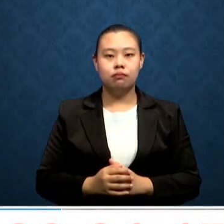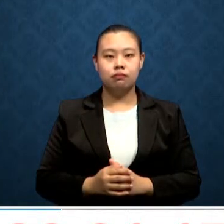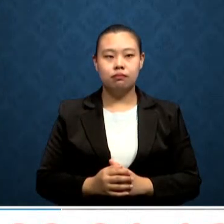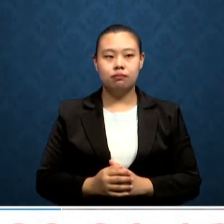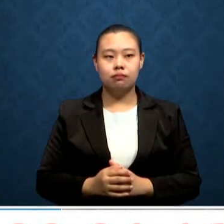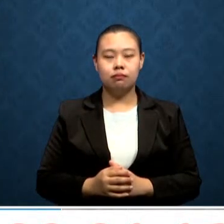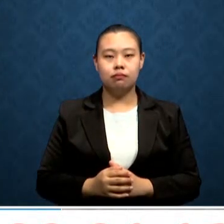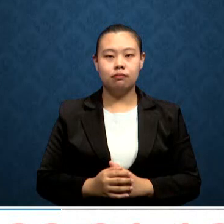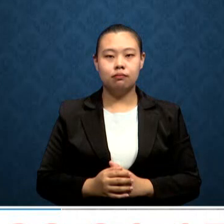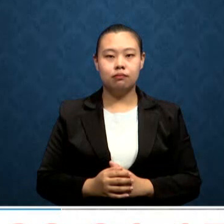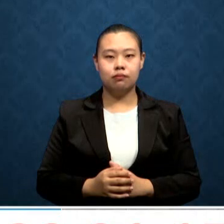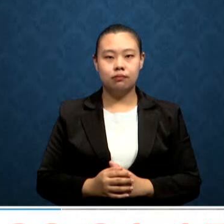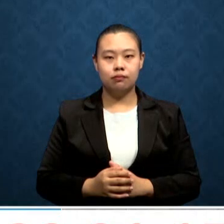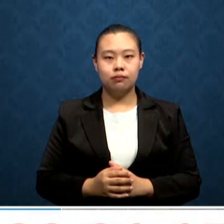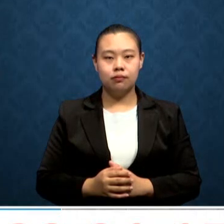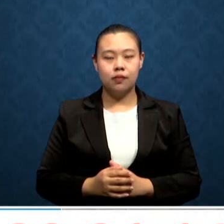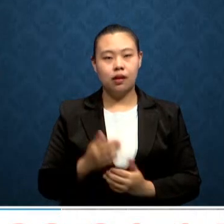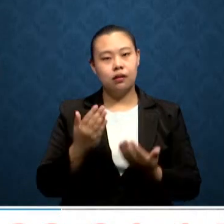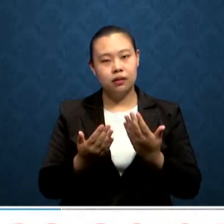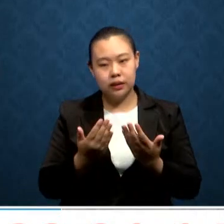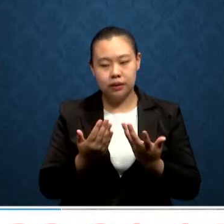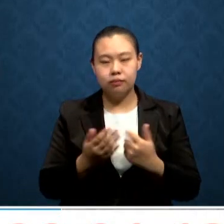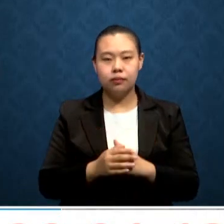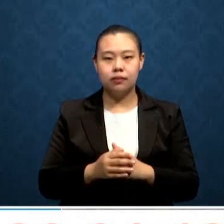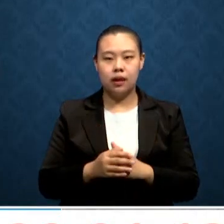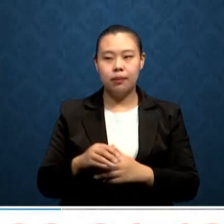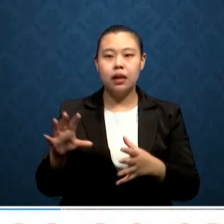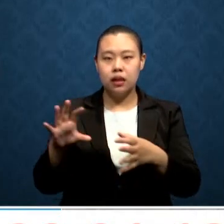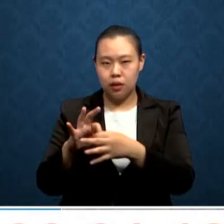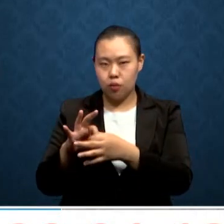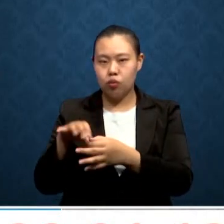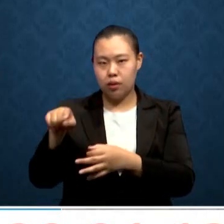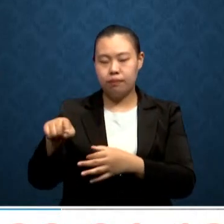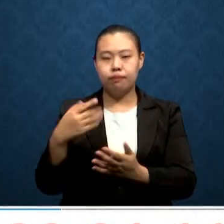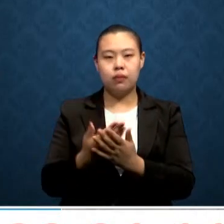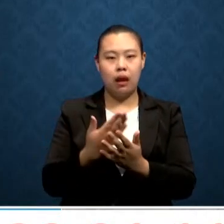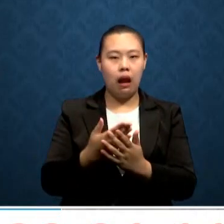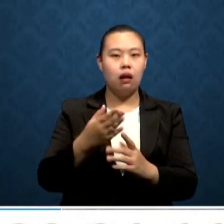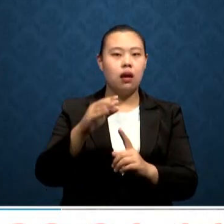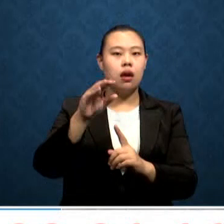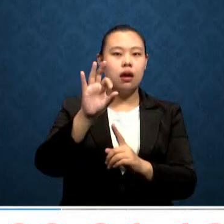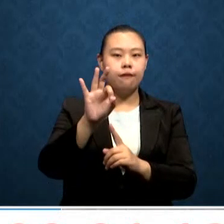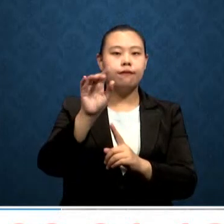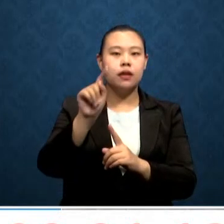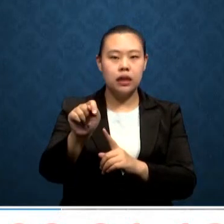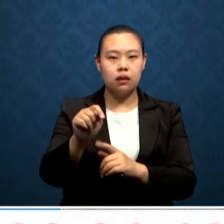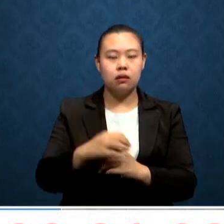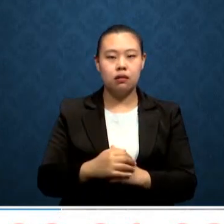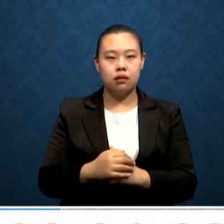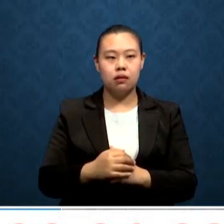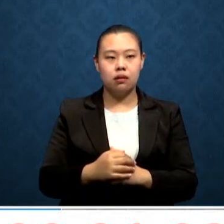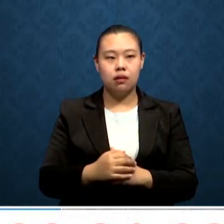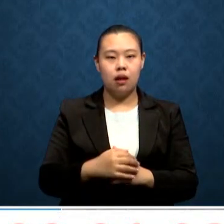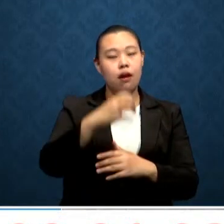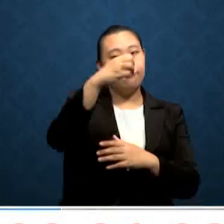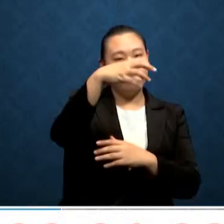ำคัญของค่า FT คือค่าพลังงานไฟฟ้าบวกค่าใ